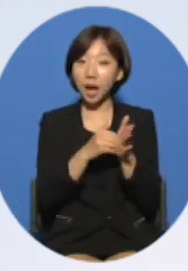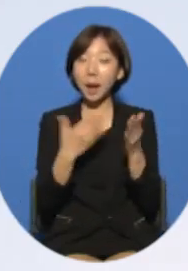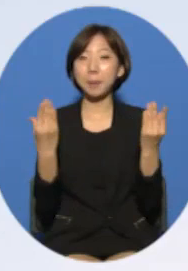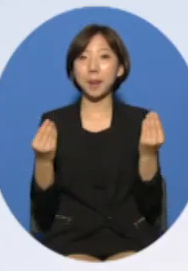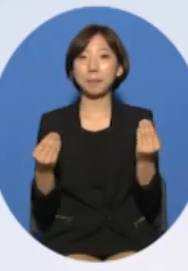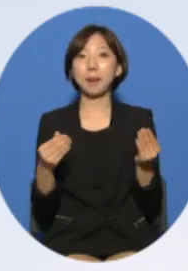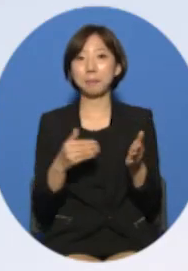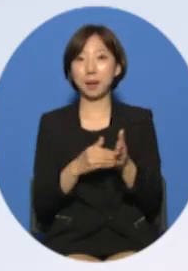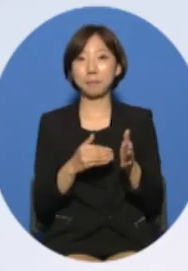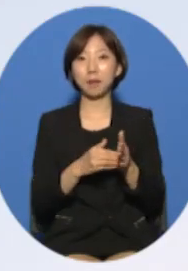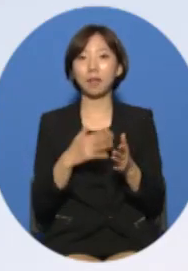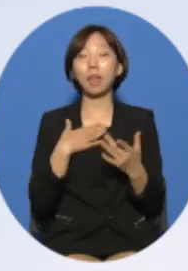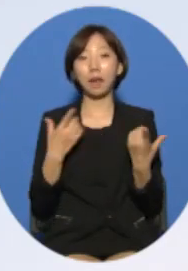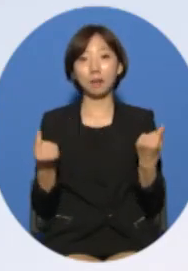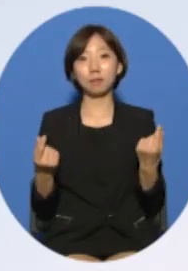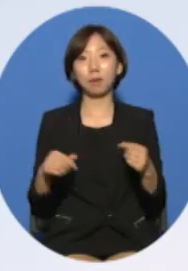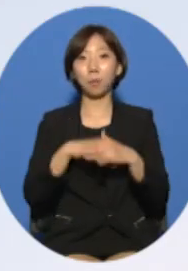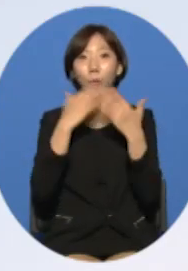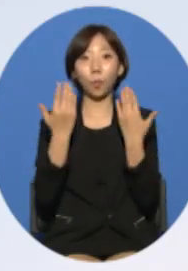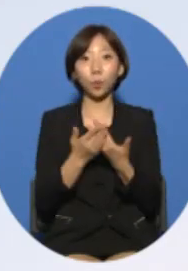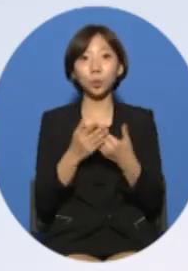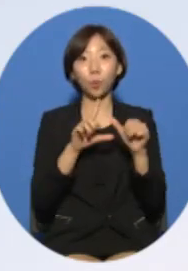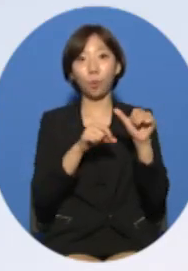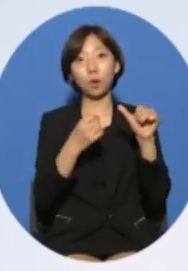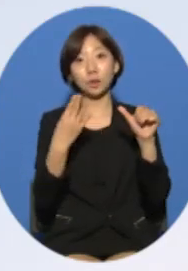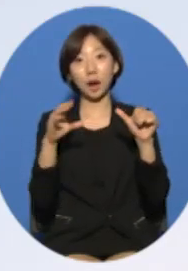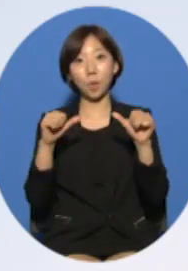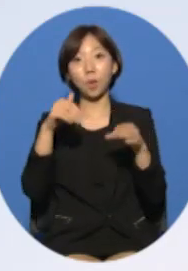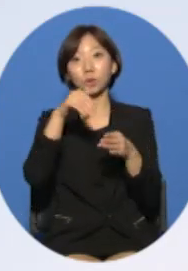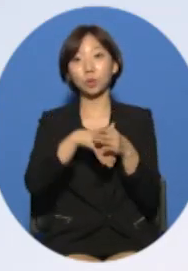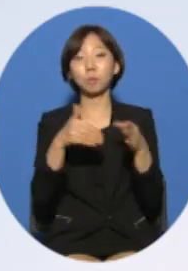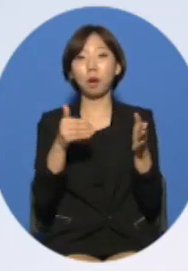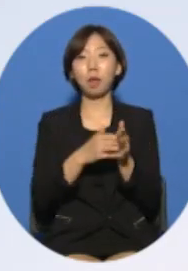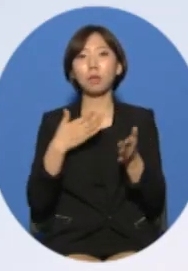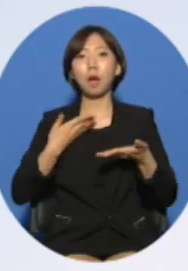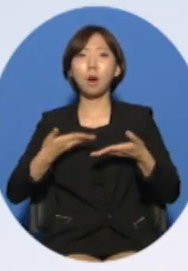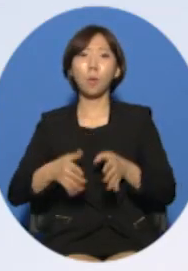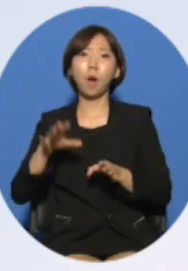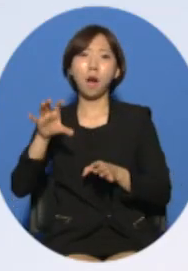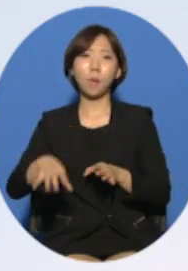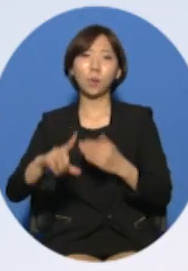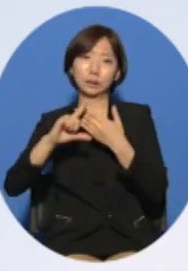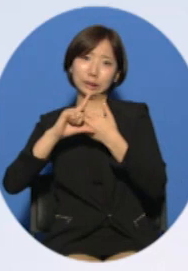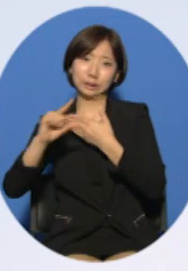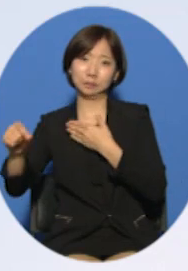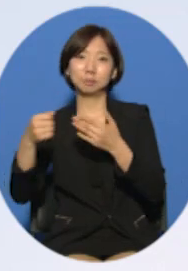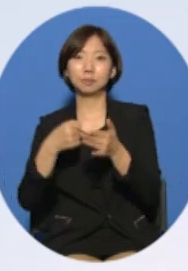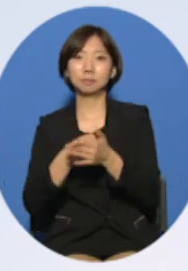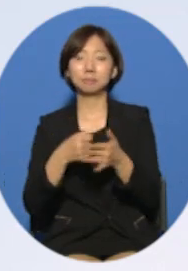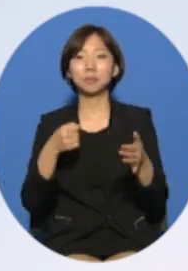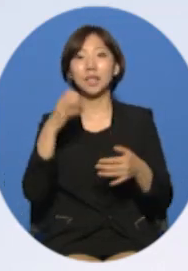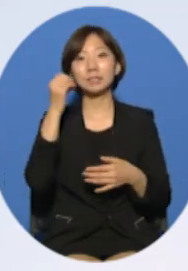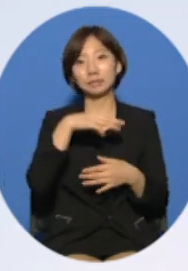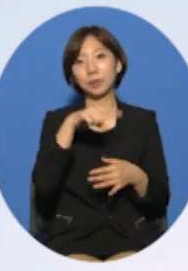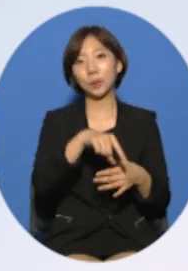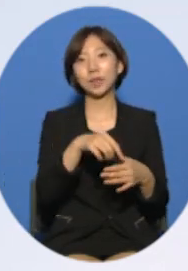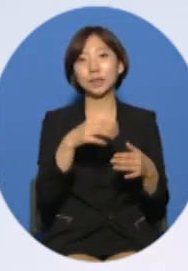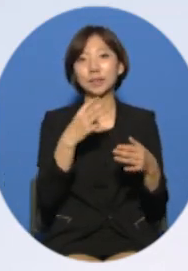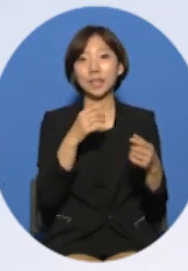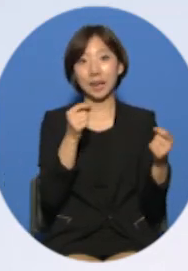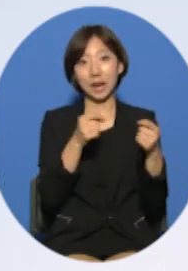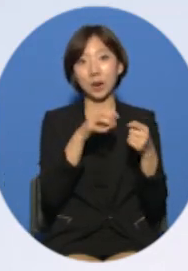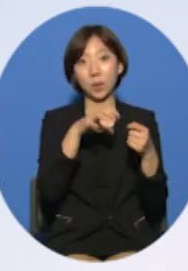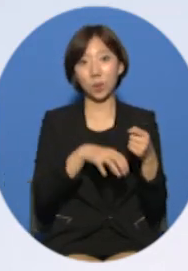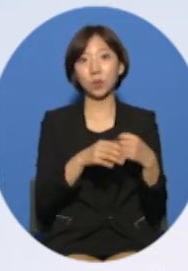예, 하셨습니까? 네, 저도 했습니다. 예, 아, 저도 했습니다. 저는 저쪽 고향이 저쪽 아래쪽이라 아, 네. 이쪽에서 예, 사전 투표를 했습니다. 네.